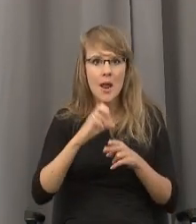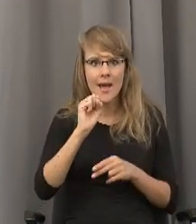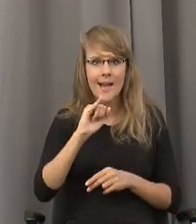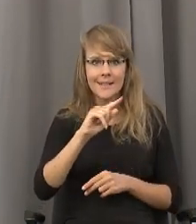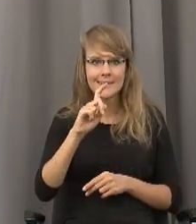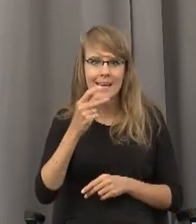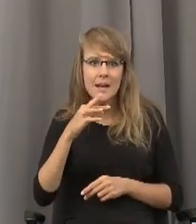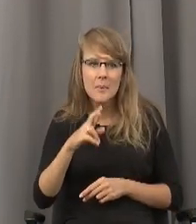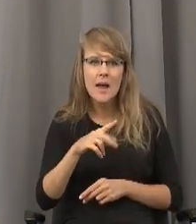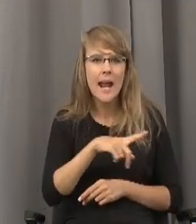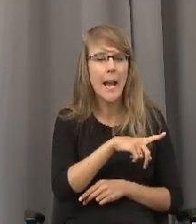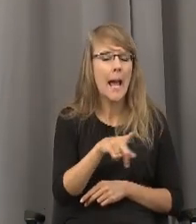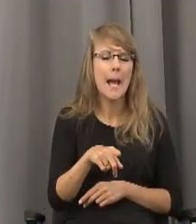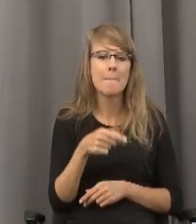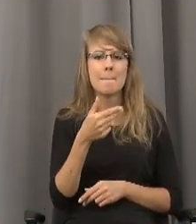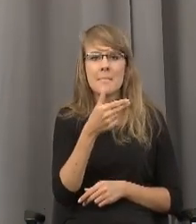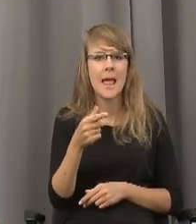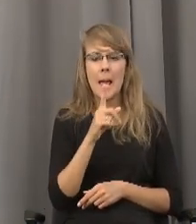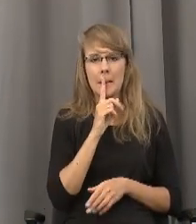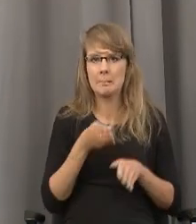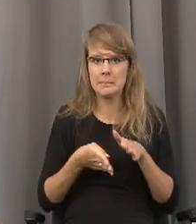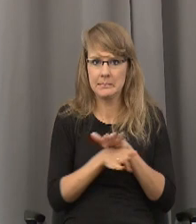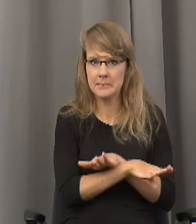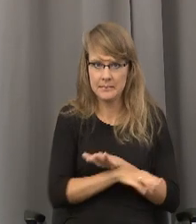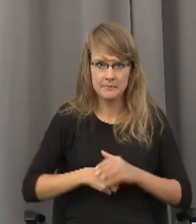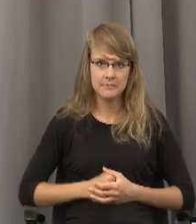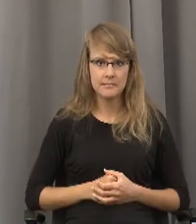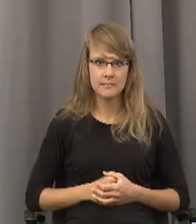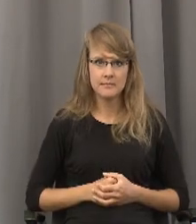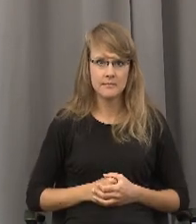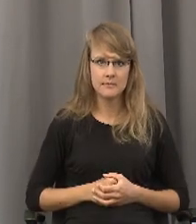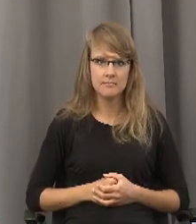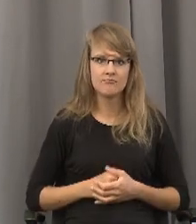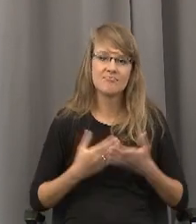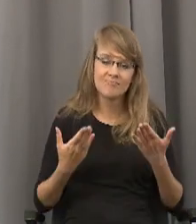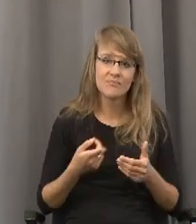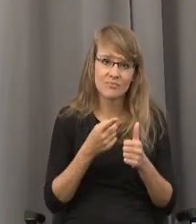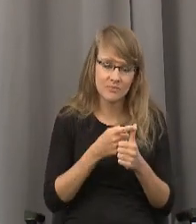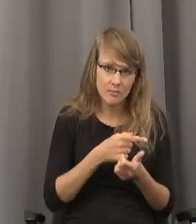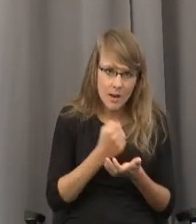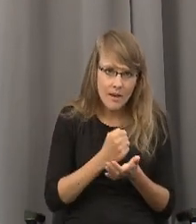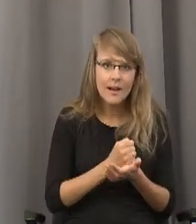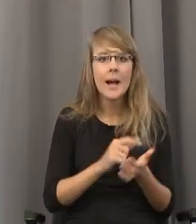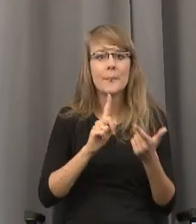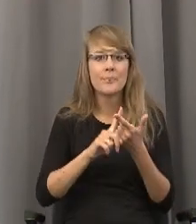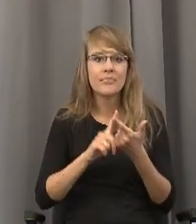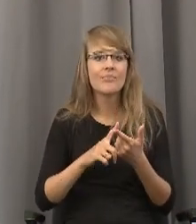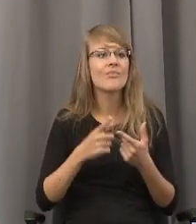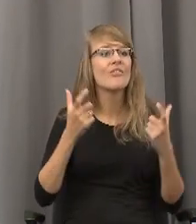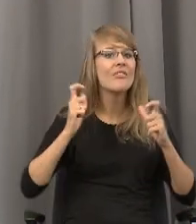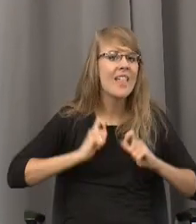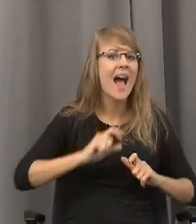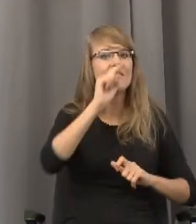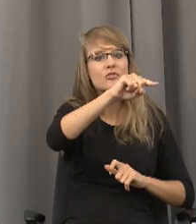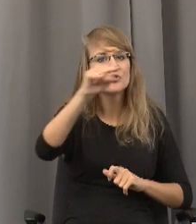traktowana trochę jako temat tabu. To jest raz, po które dotarcie do osób w środowiskach wiejskich jest